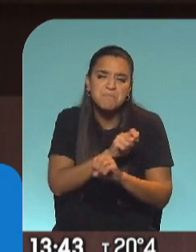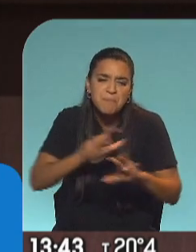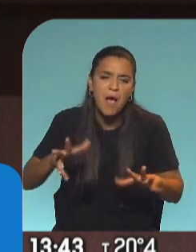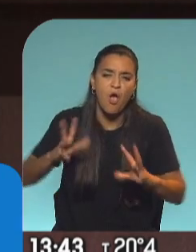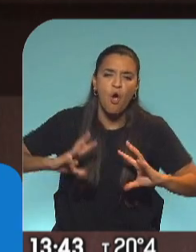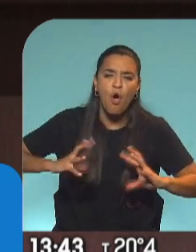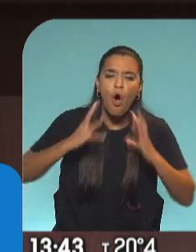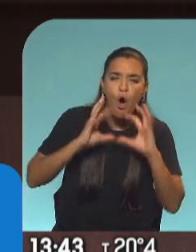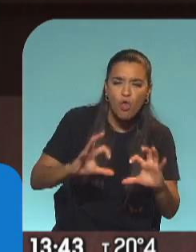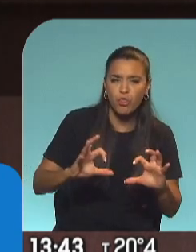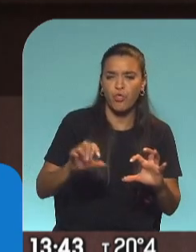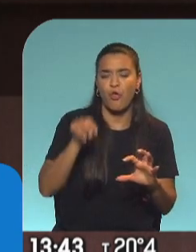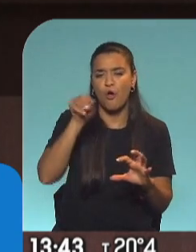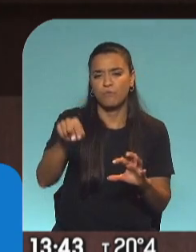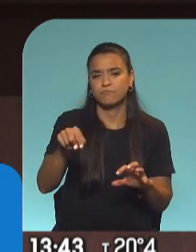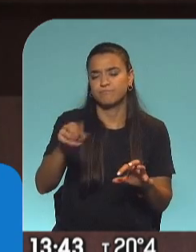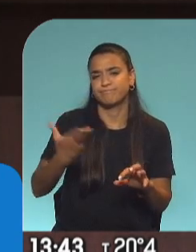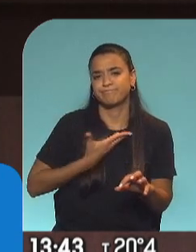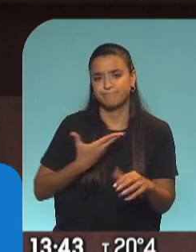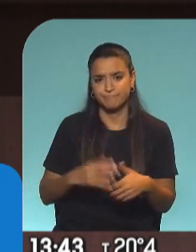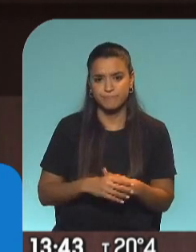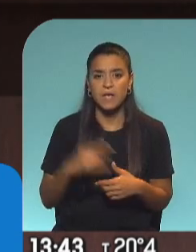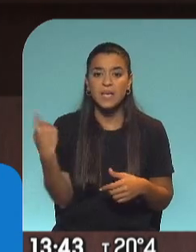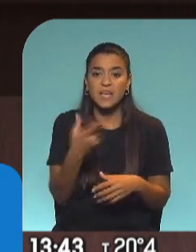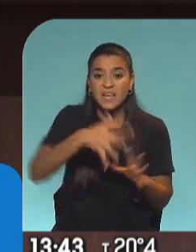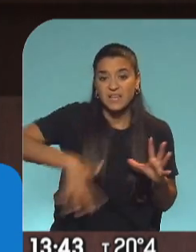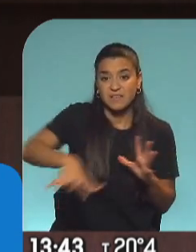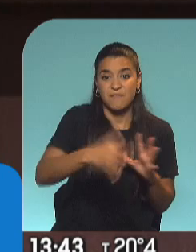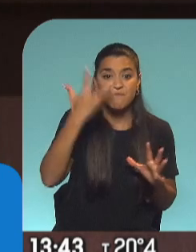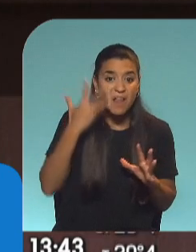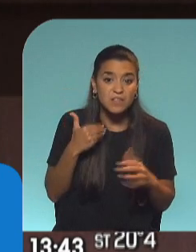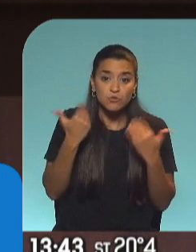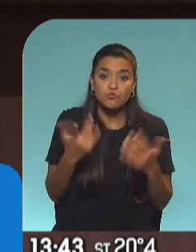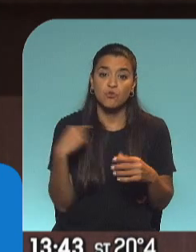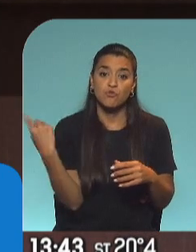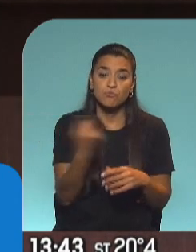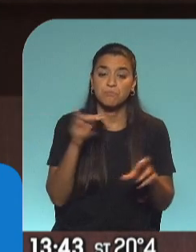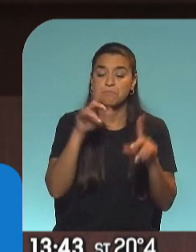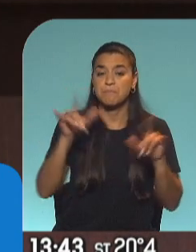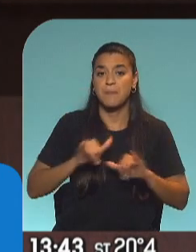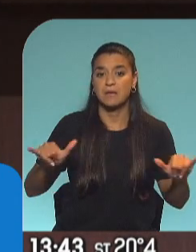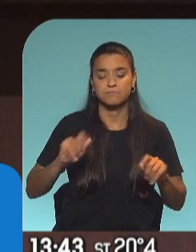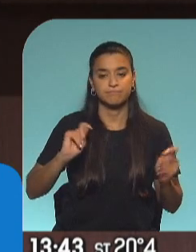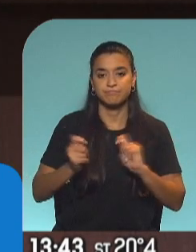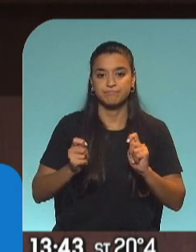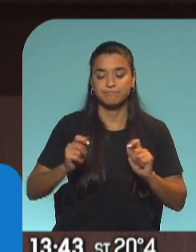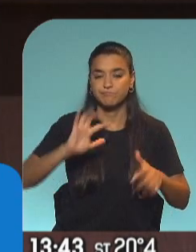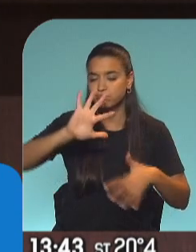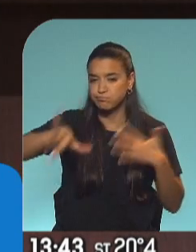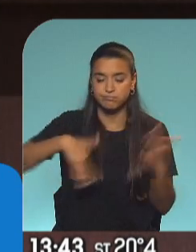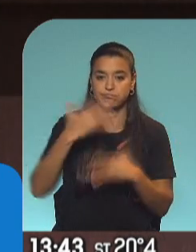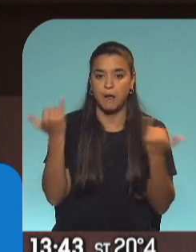ki Avrupa üzerinden gelen fitne ve kin tohumları bu topraklara düşmeye başlamıştır, işte o